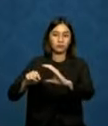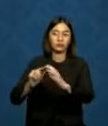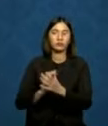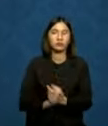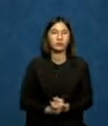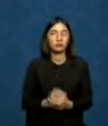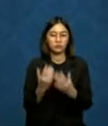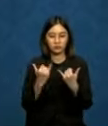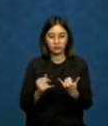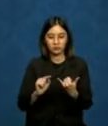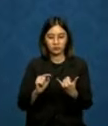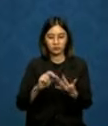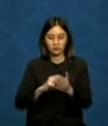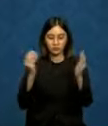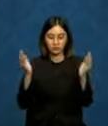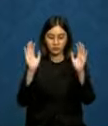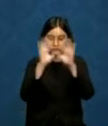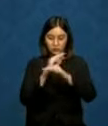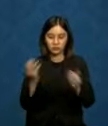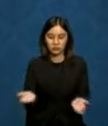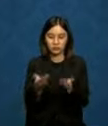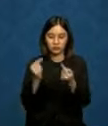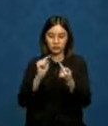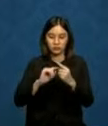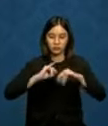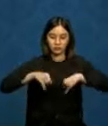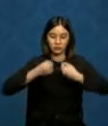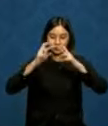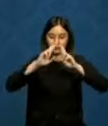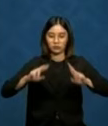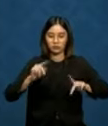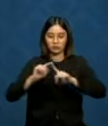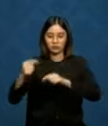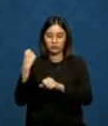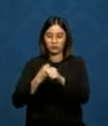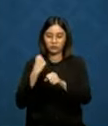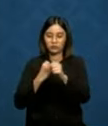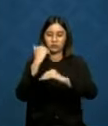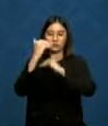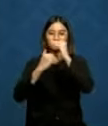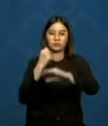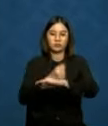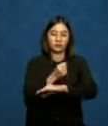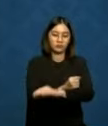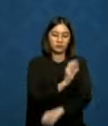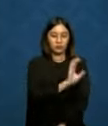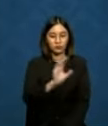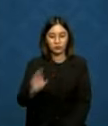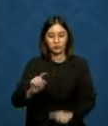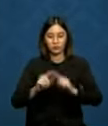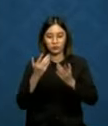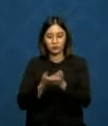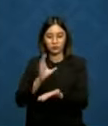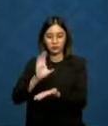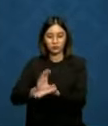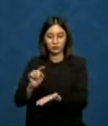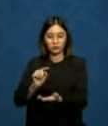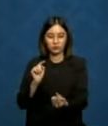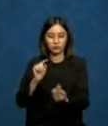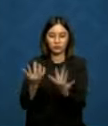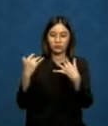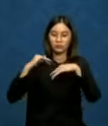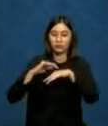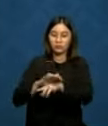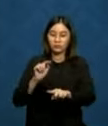ซึ่งตรงนี้จะเป็นการส่งเสริมให้ตัวสถานประกอบการเองเนี่ยต้องฝึกพัฒนาลูกจ้างตัวเองแต่กองทุนนี้คงไม่ได้เข้าไป